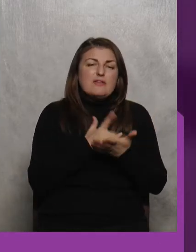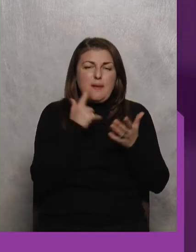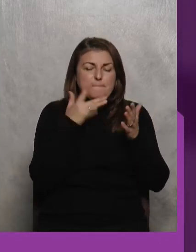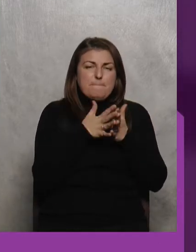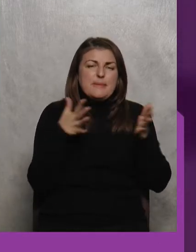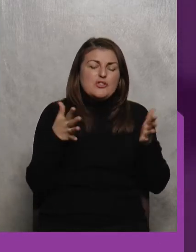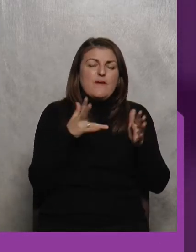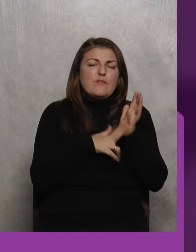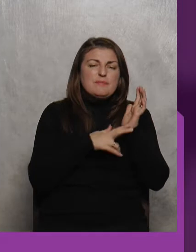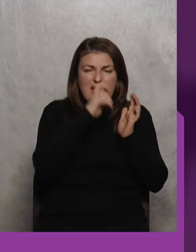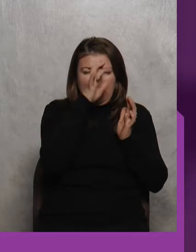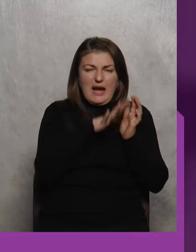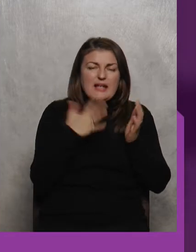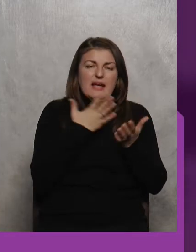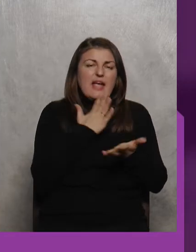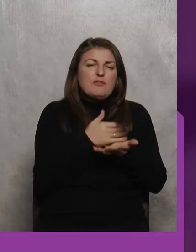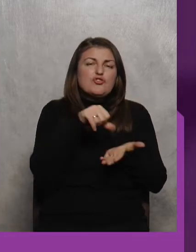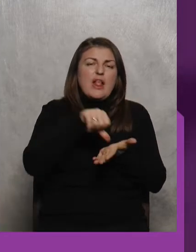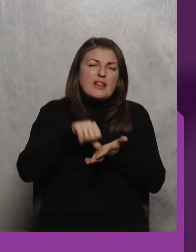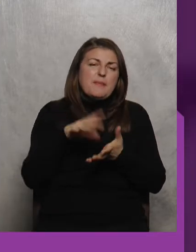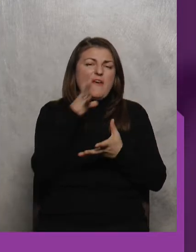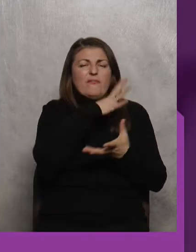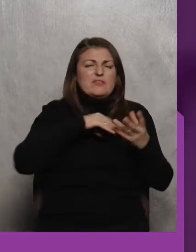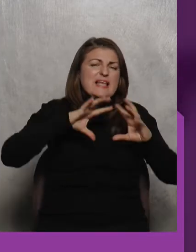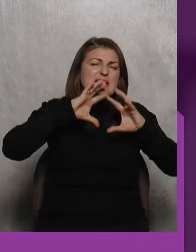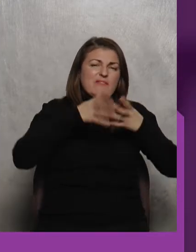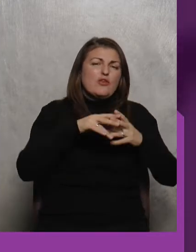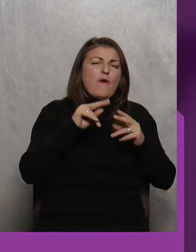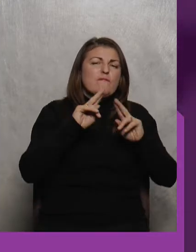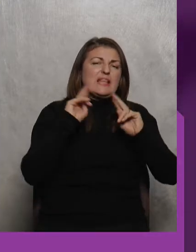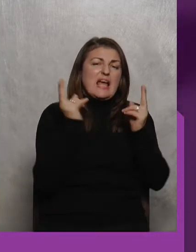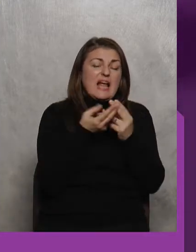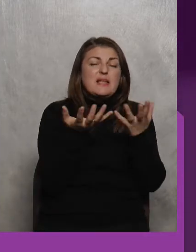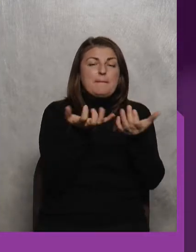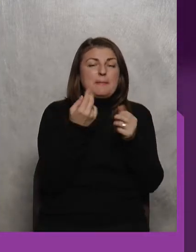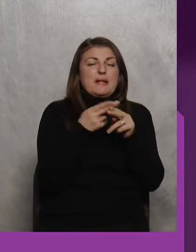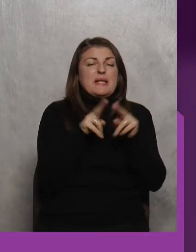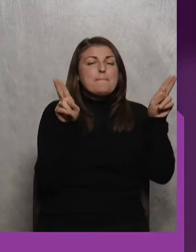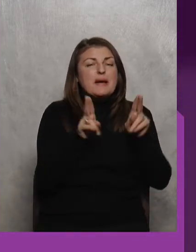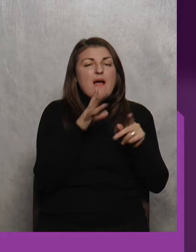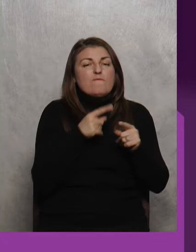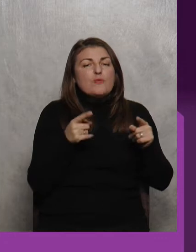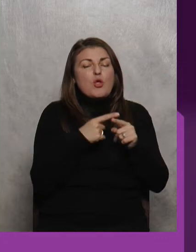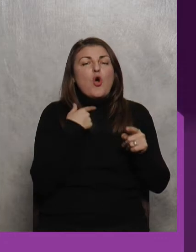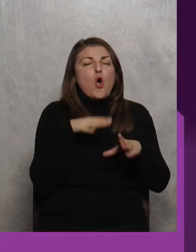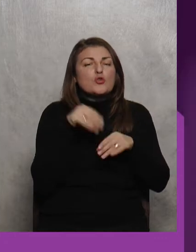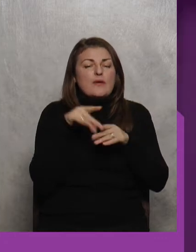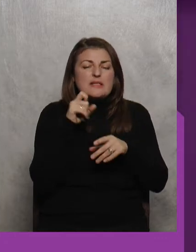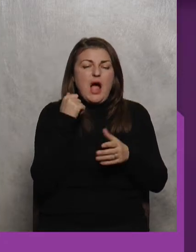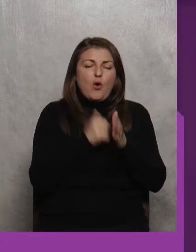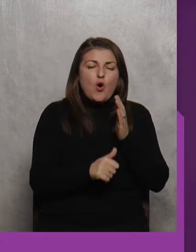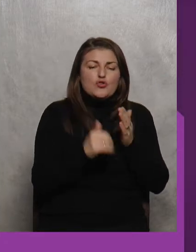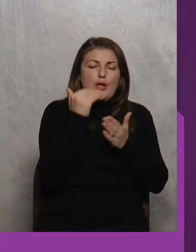від 80 країн, які являються членами Всесвітньої Федерації, приймали ці правила і відповідно голосували за кожний